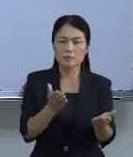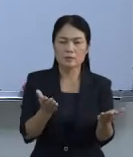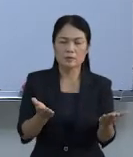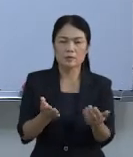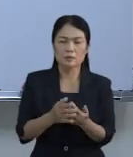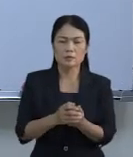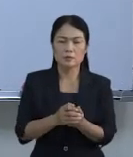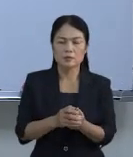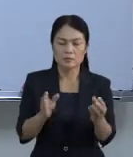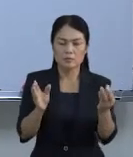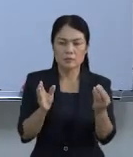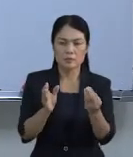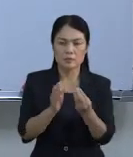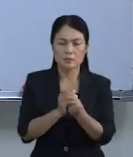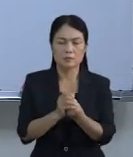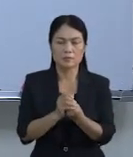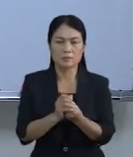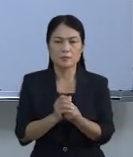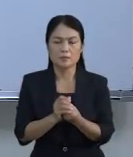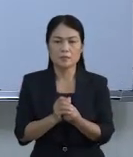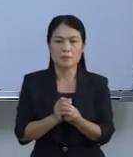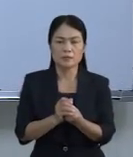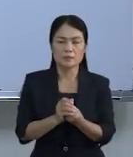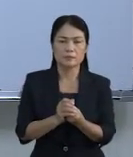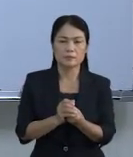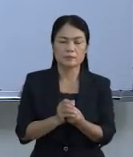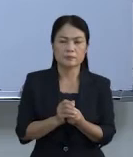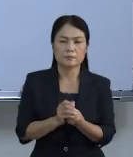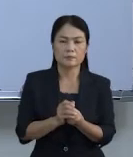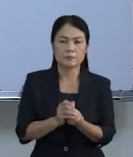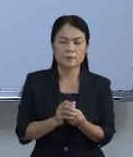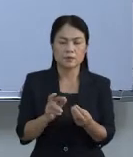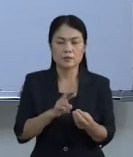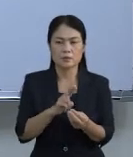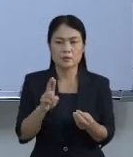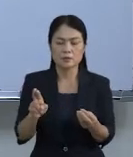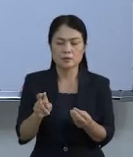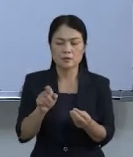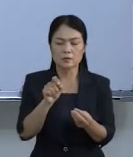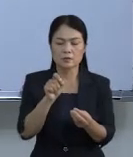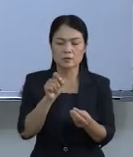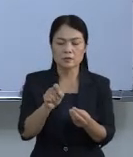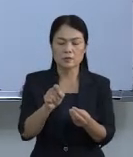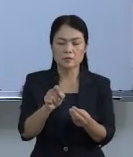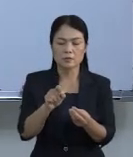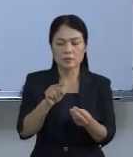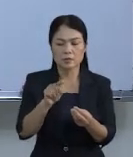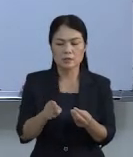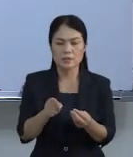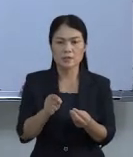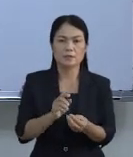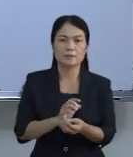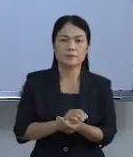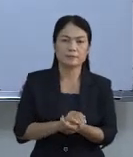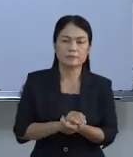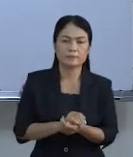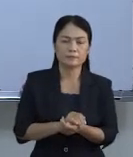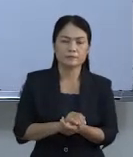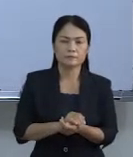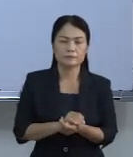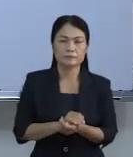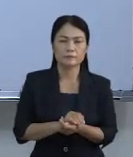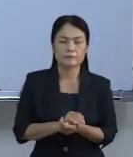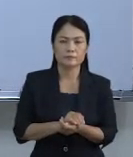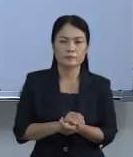tu sập hiện nó cứ chơi chấm nón đấy nới kháng đám chấm nói bia nó còn đấy và chúng tôi thực hiện